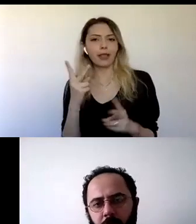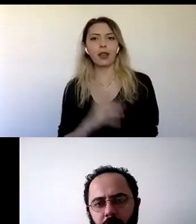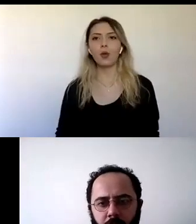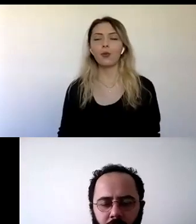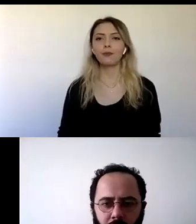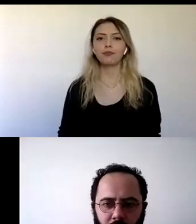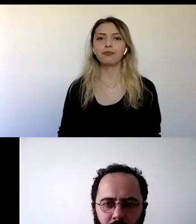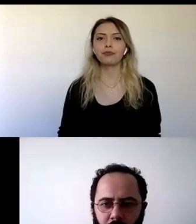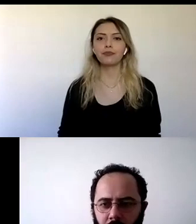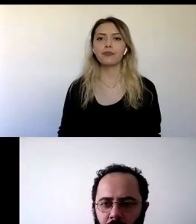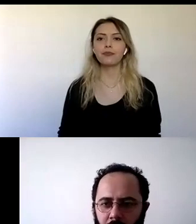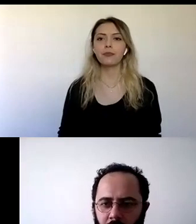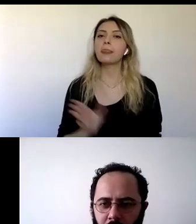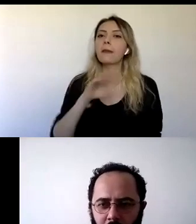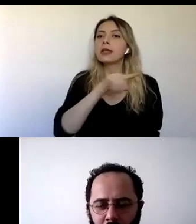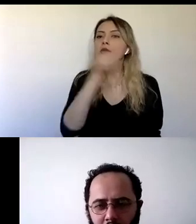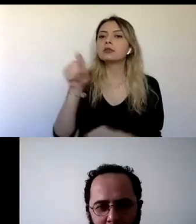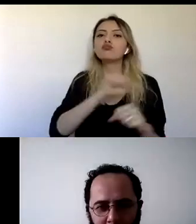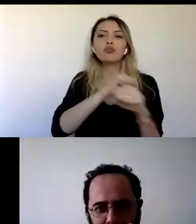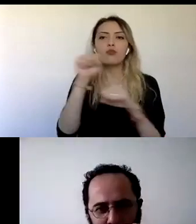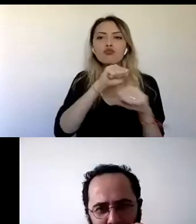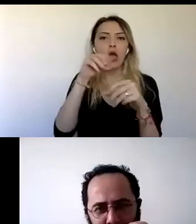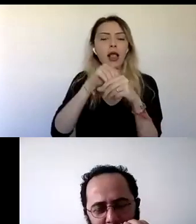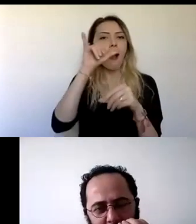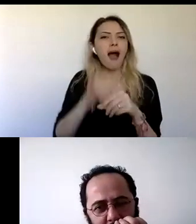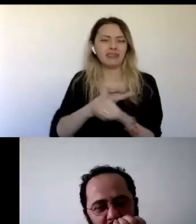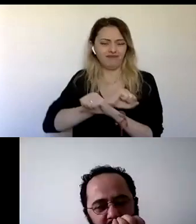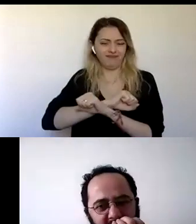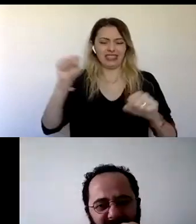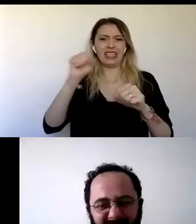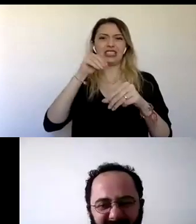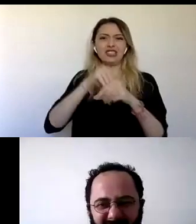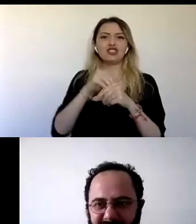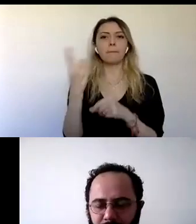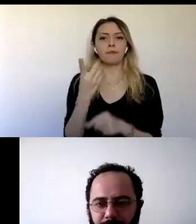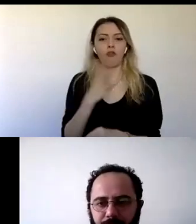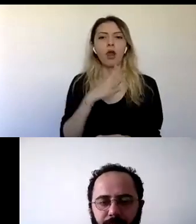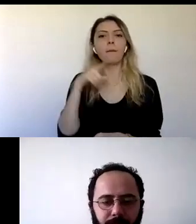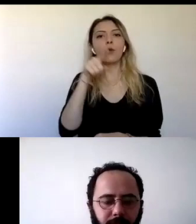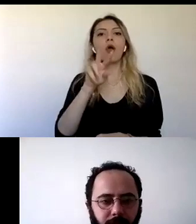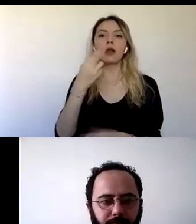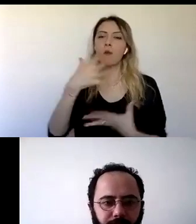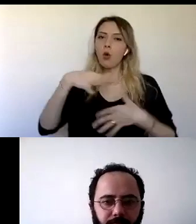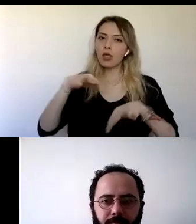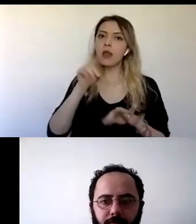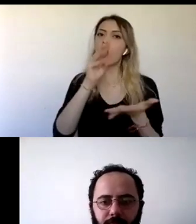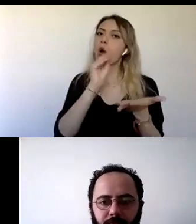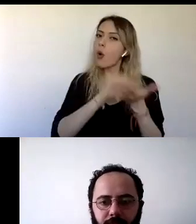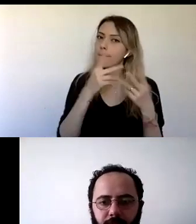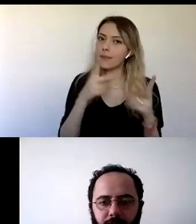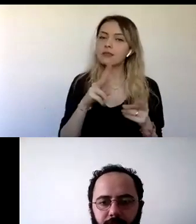mücadele sırasında bir çalışma yaptınız, hak temelli mücadelenizde bir rapor yayınladınız. Bunu buraya koyup yaygınlaştırabilirsiniz ya da